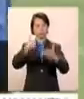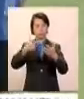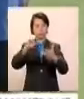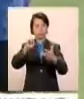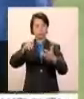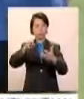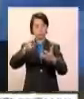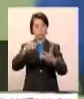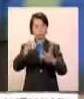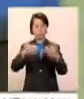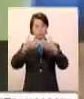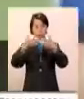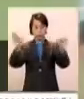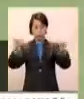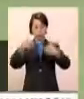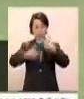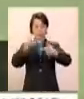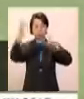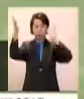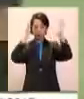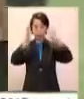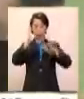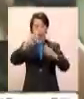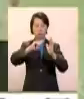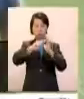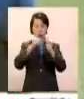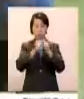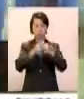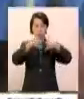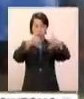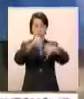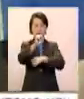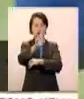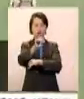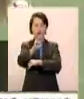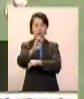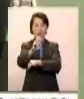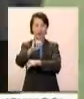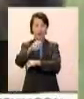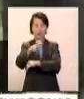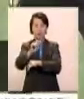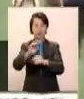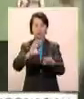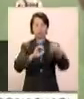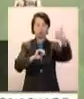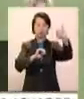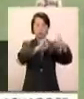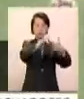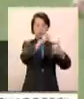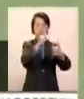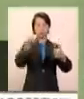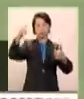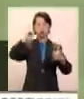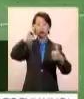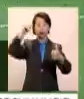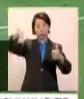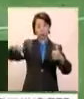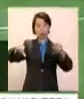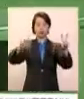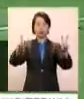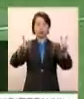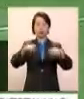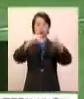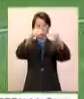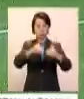lazimnya, aksi pembuka tirai Liga Malaysia akan dimulakan dengan Piala Sumbangsih dan ia dijulang JDT menewaskan Kedah 2-1.